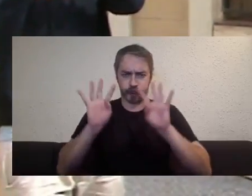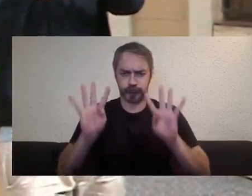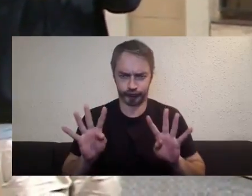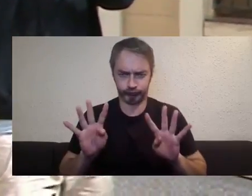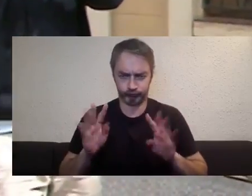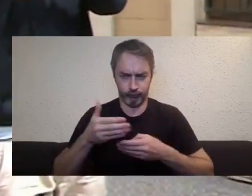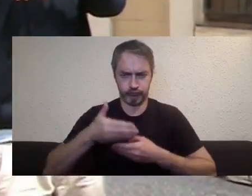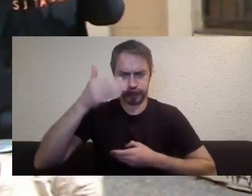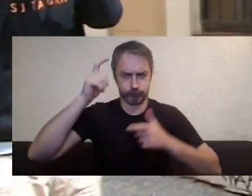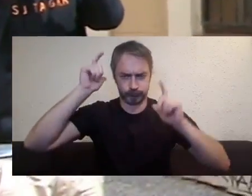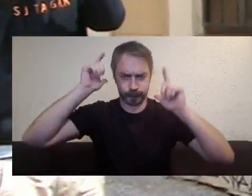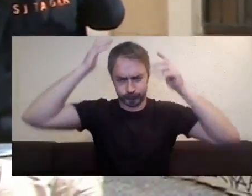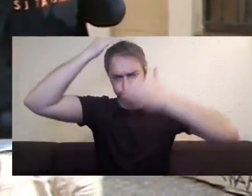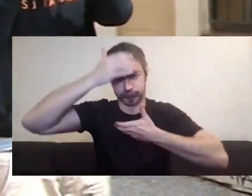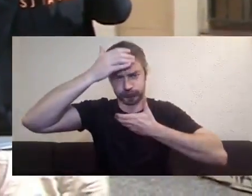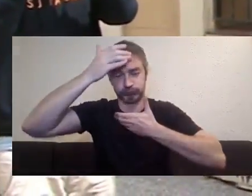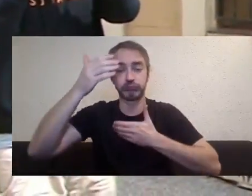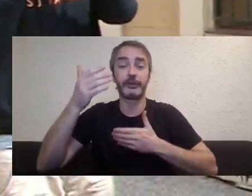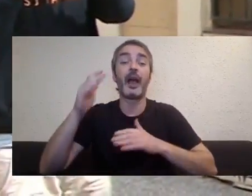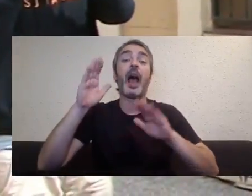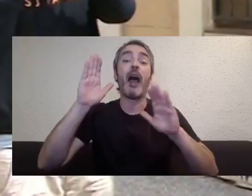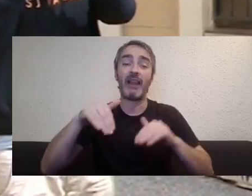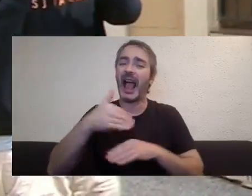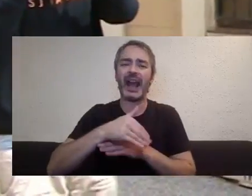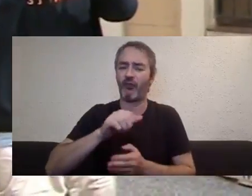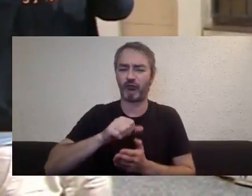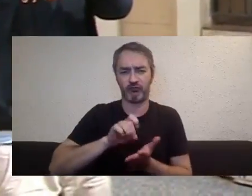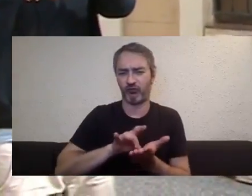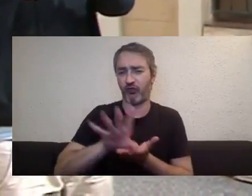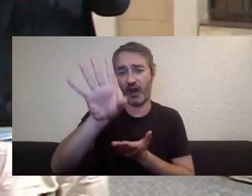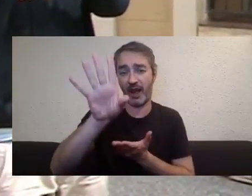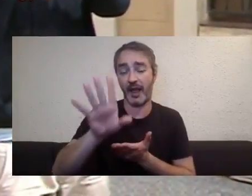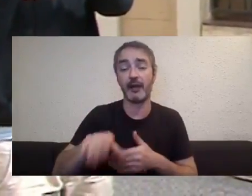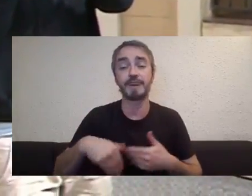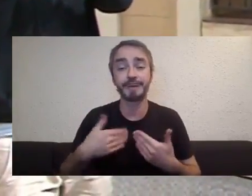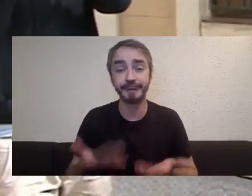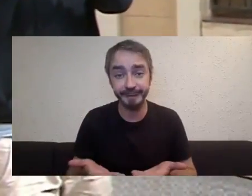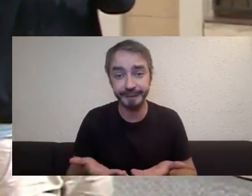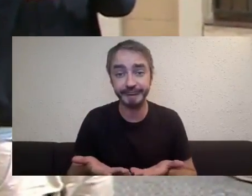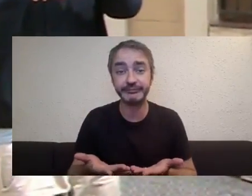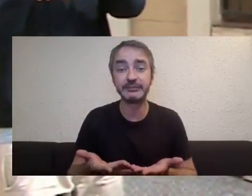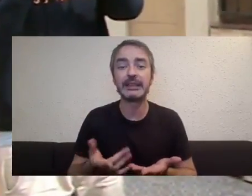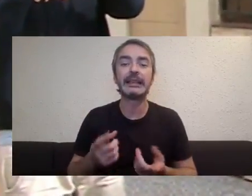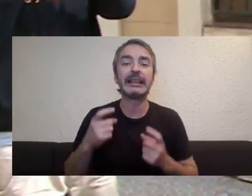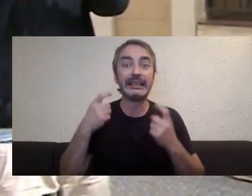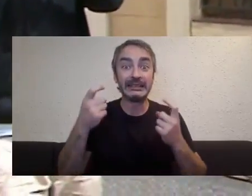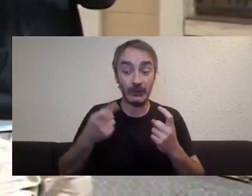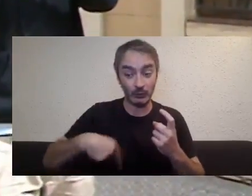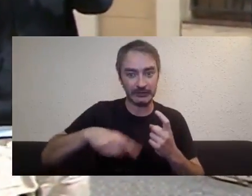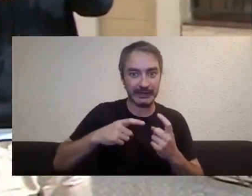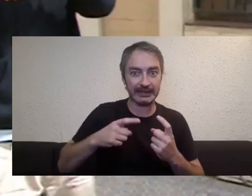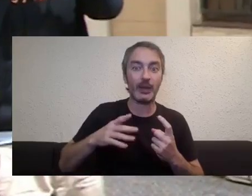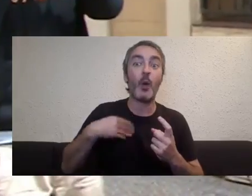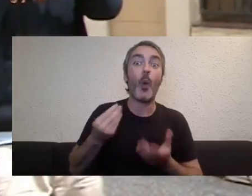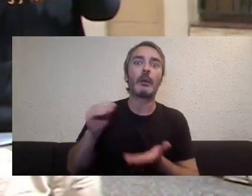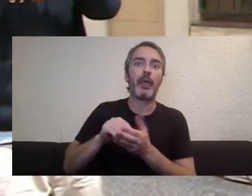va desallotjar el carrer, però no va desallotjar la casa, no? I una miqueta doncs, aquí es va intentar fer una